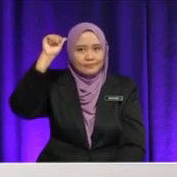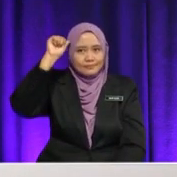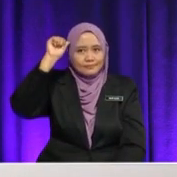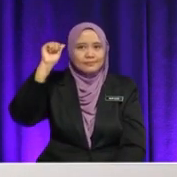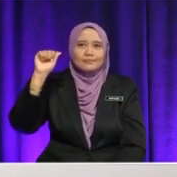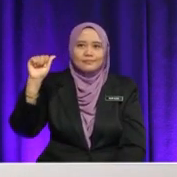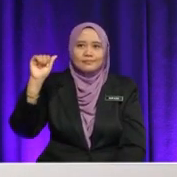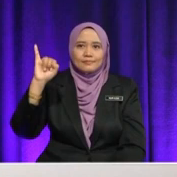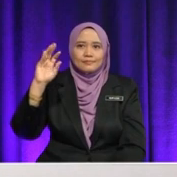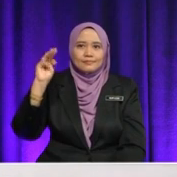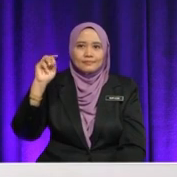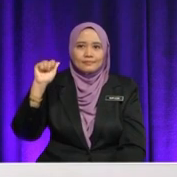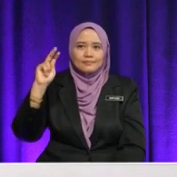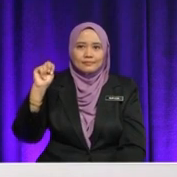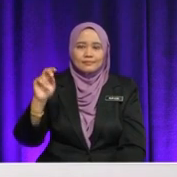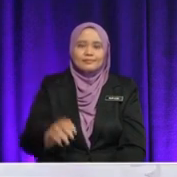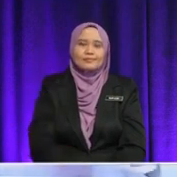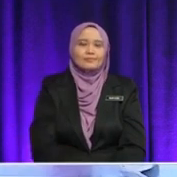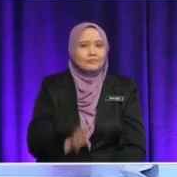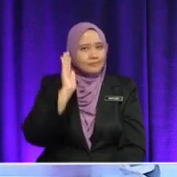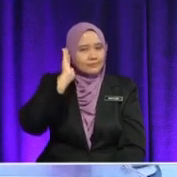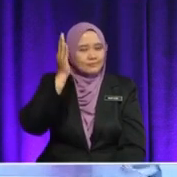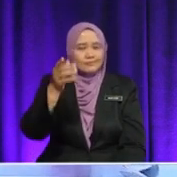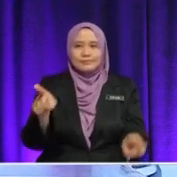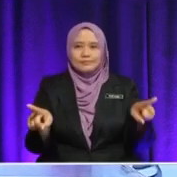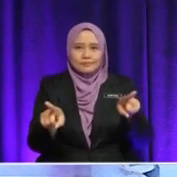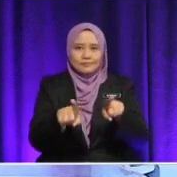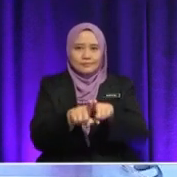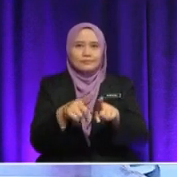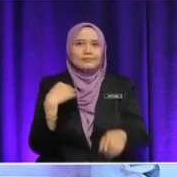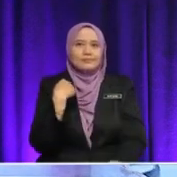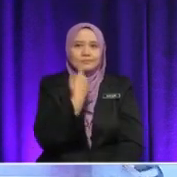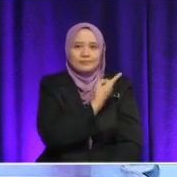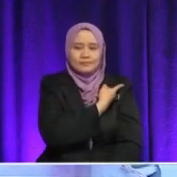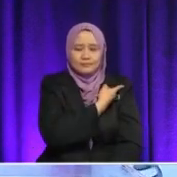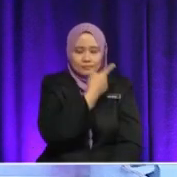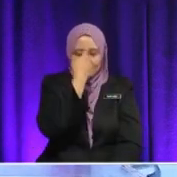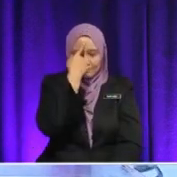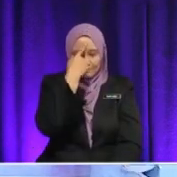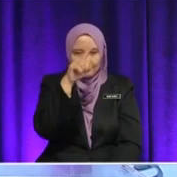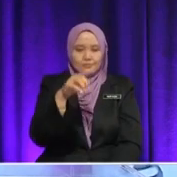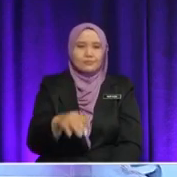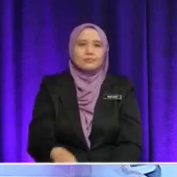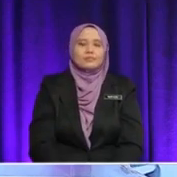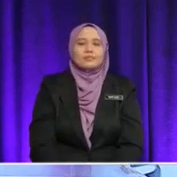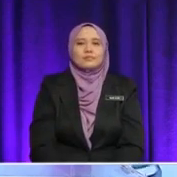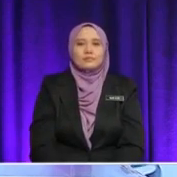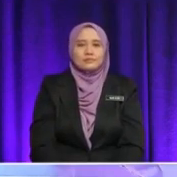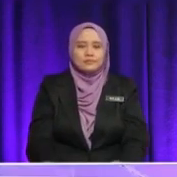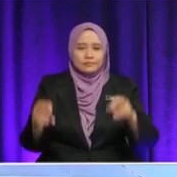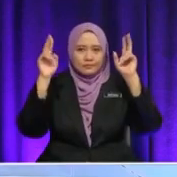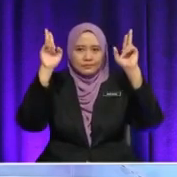inilah muliakan bersama dengan cite di dalam sosok Menengah Atas kali ini cgj figur Sebenarnya saya pasti ramai berlian ceritanya